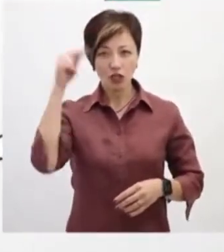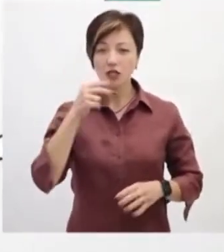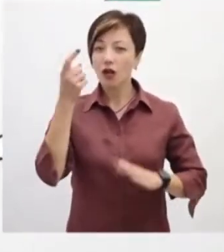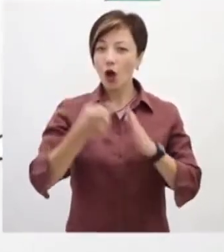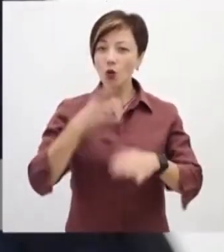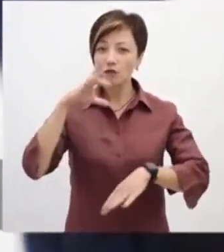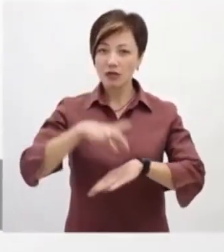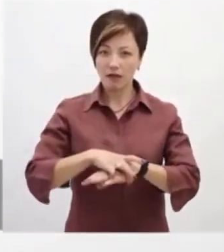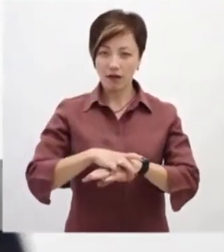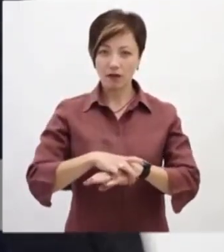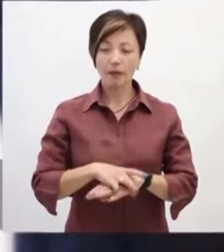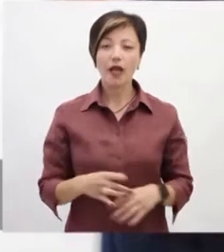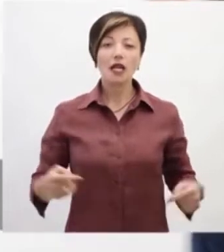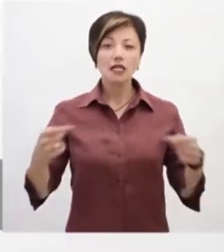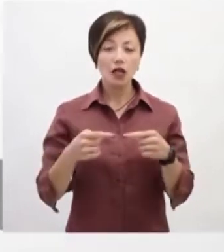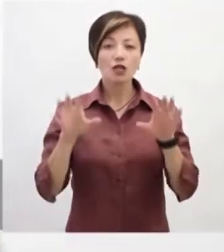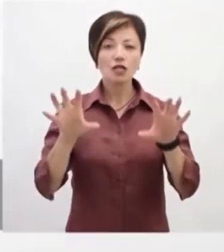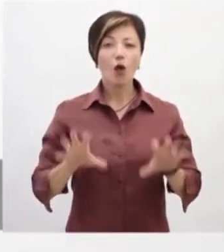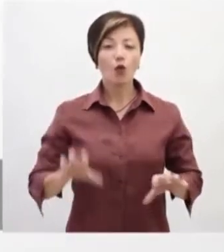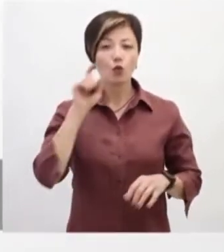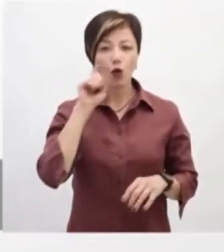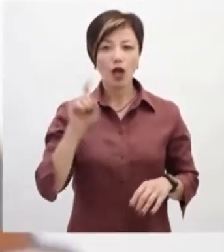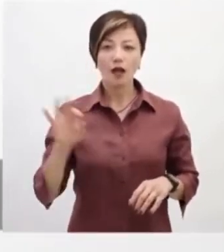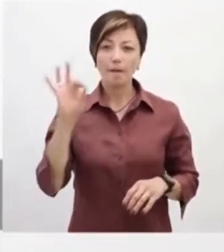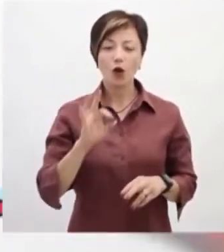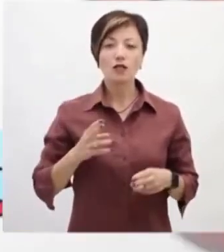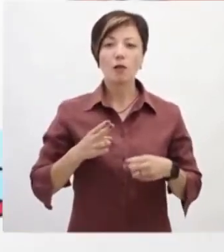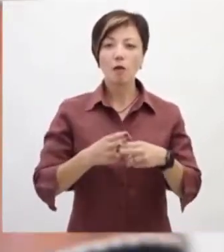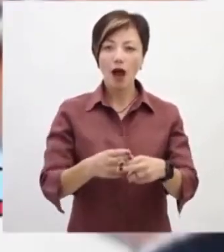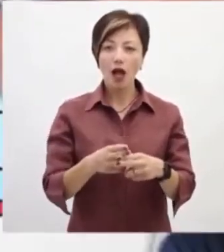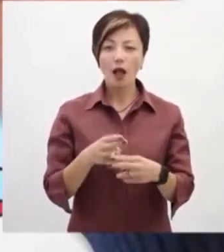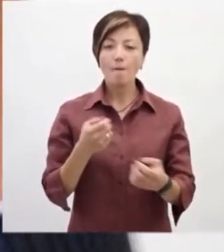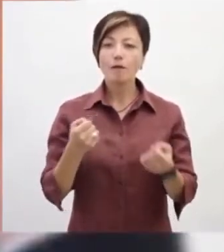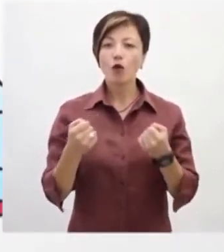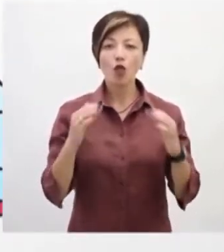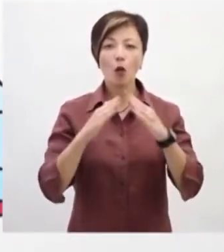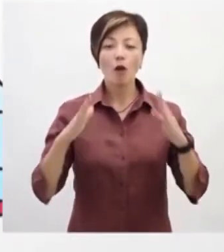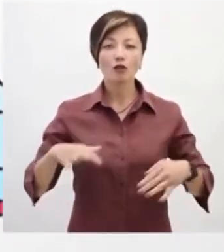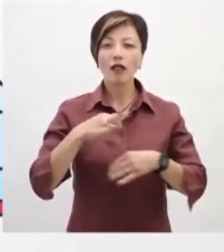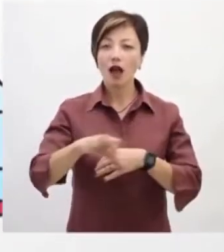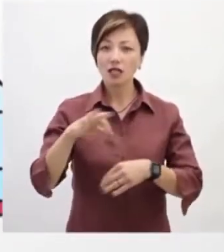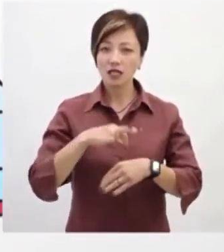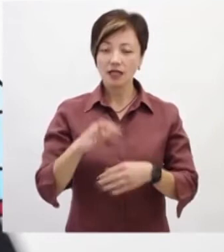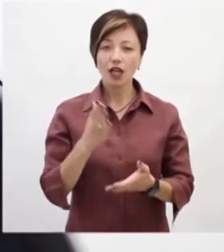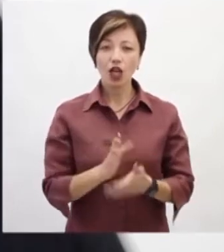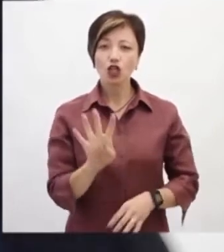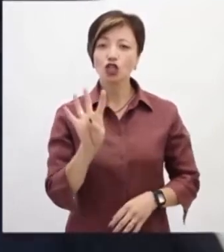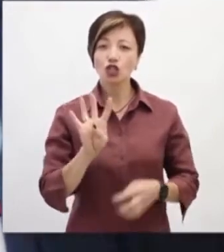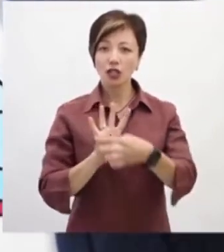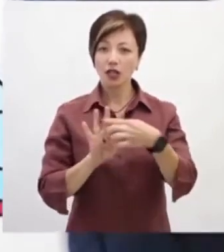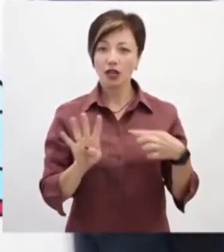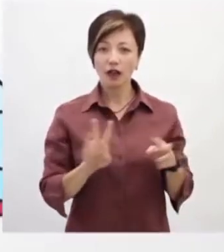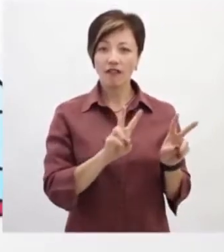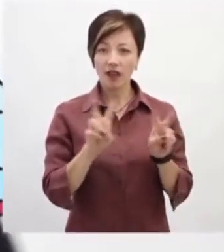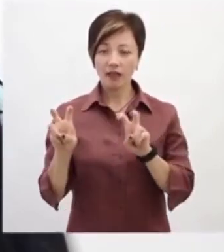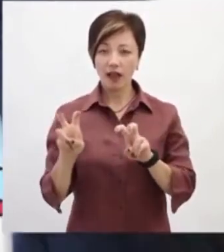розпізнавати. Згідно із законом України про запобігання та протидію домашньому насильству, є 4 види насильства